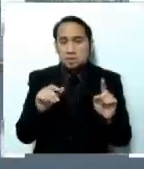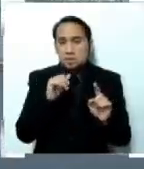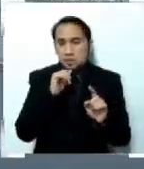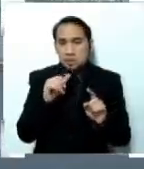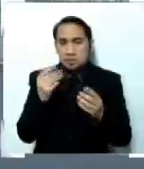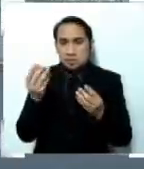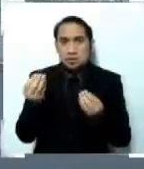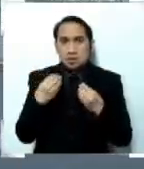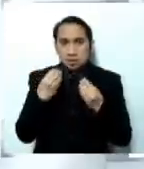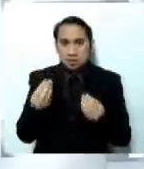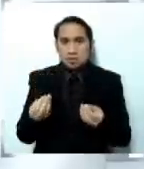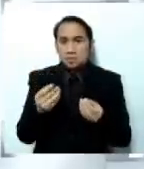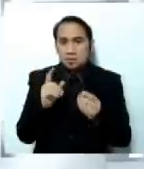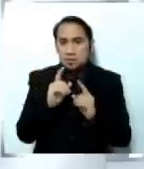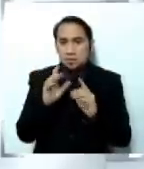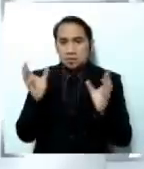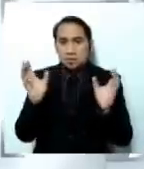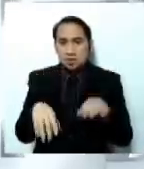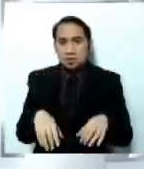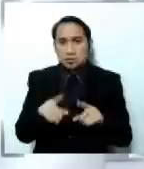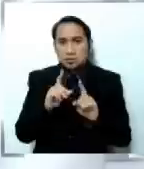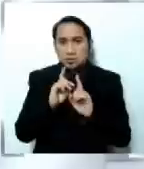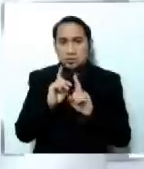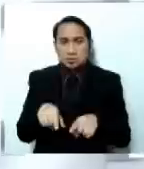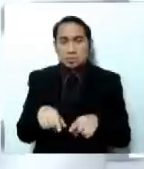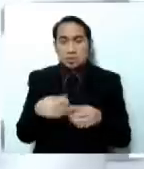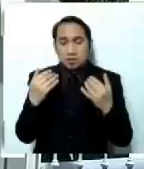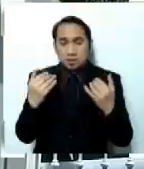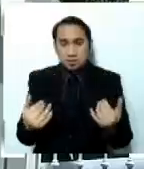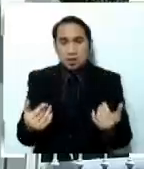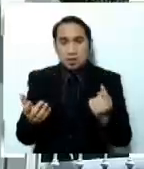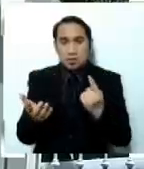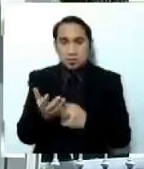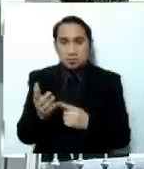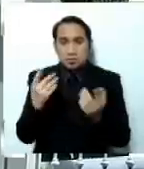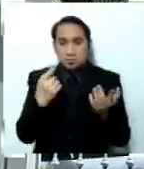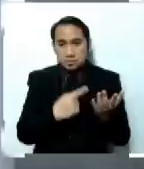pagkakataong sumagot kanina. Sa oral arguments kahapon,